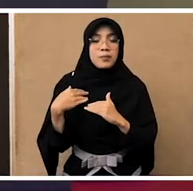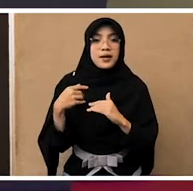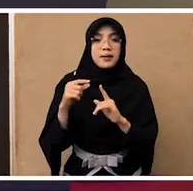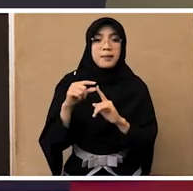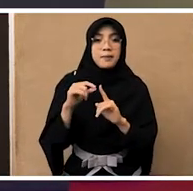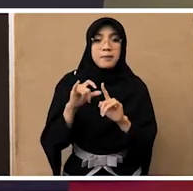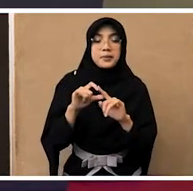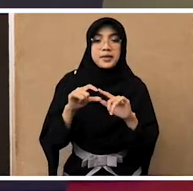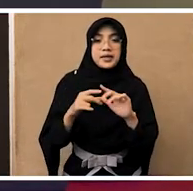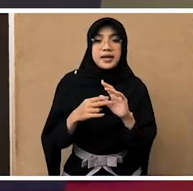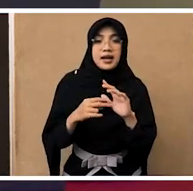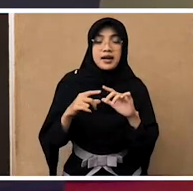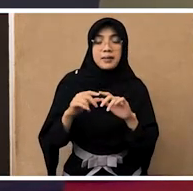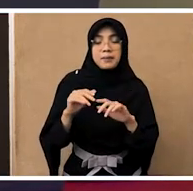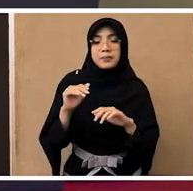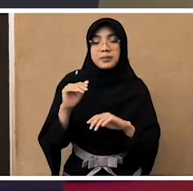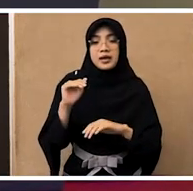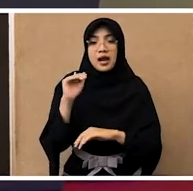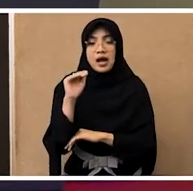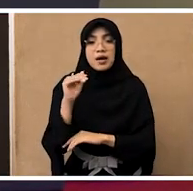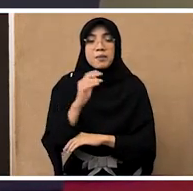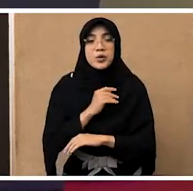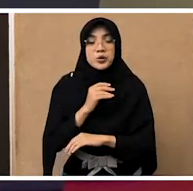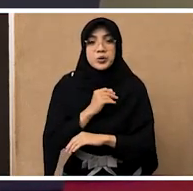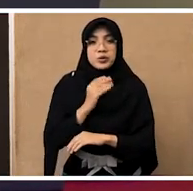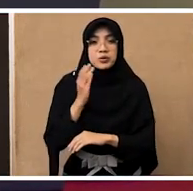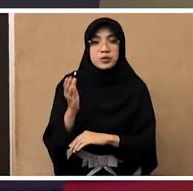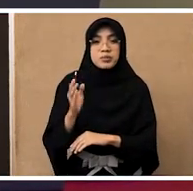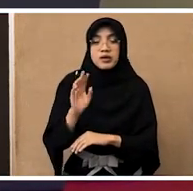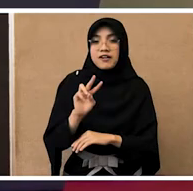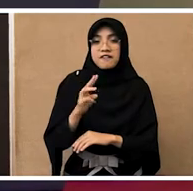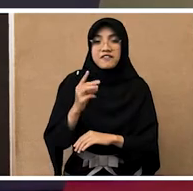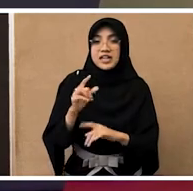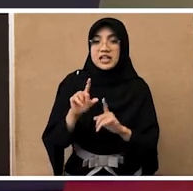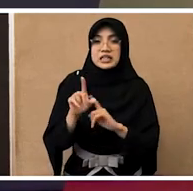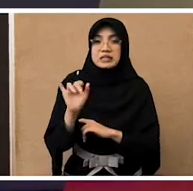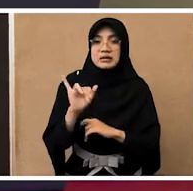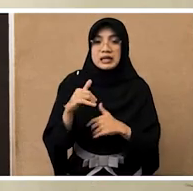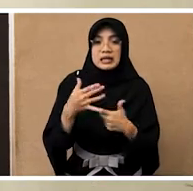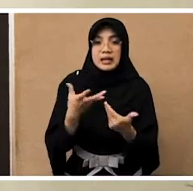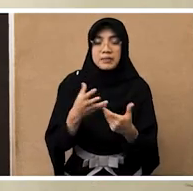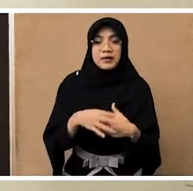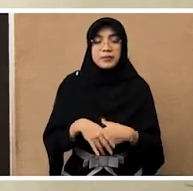gitu ya nah gimana berpandangan Mbak Feri